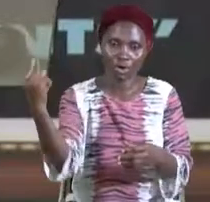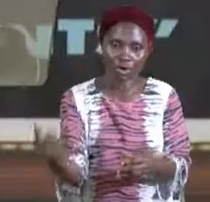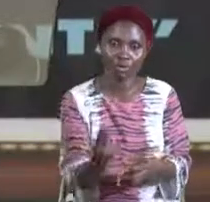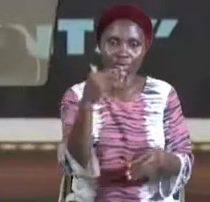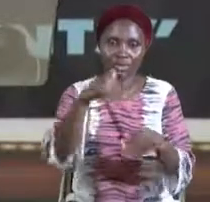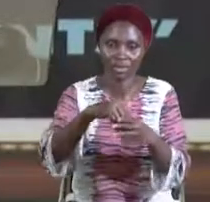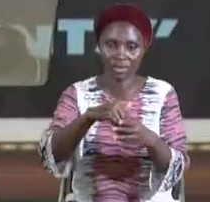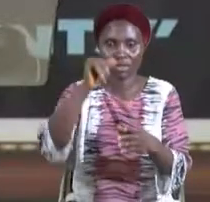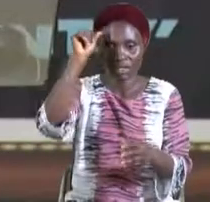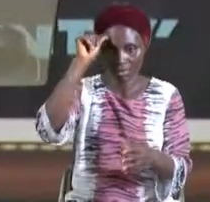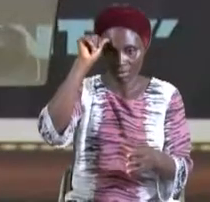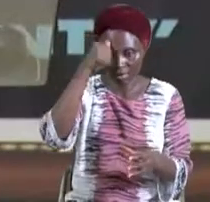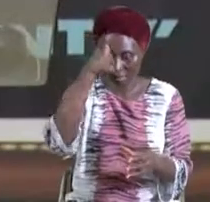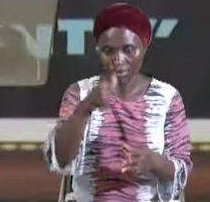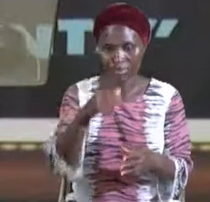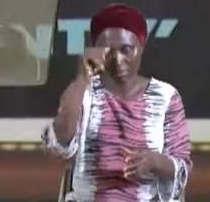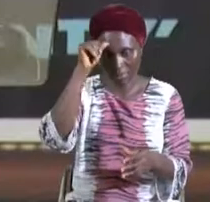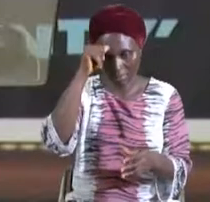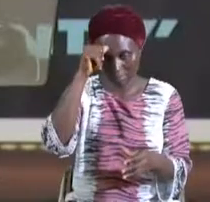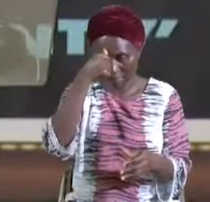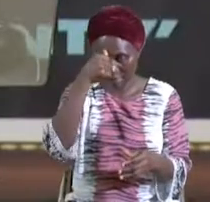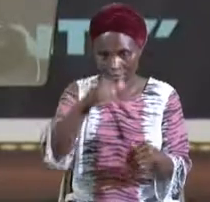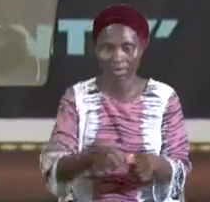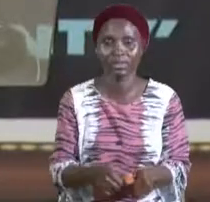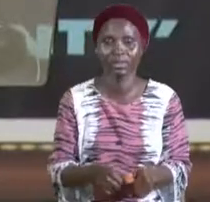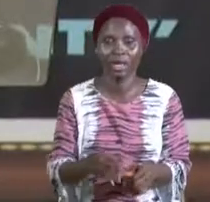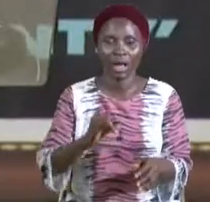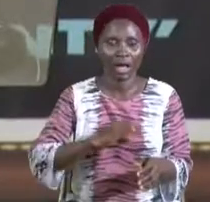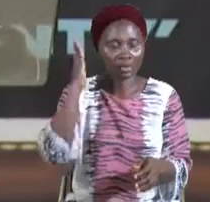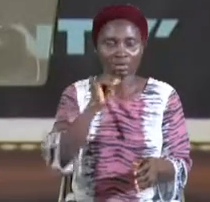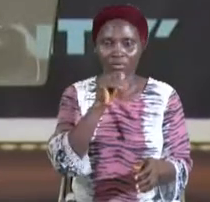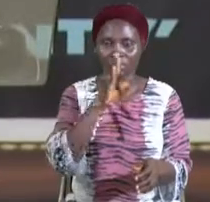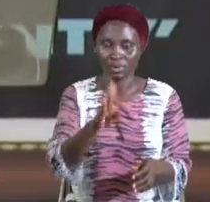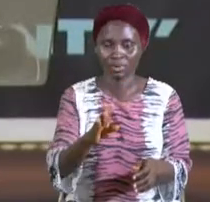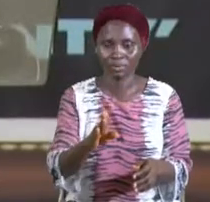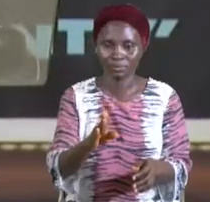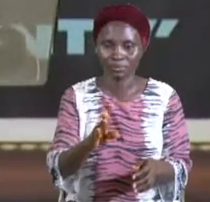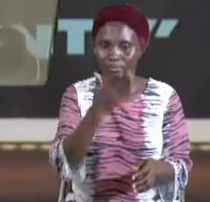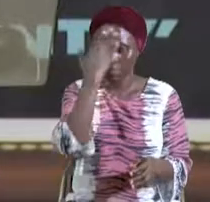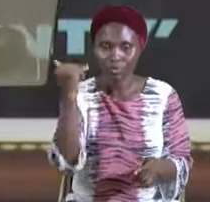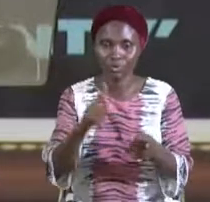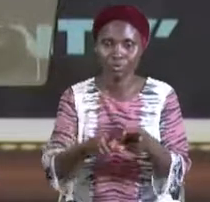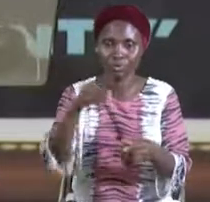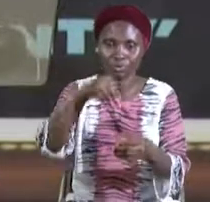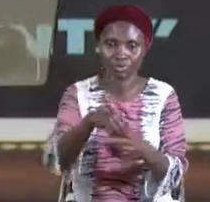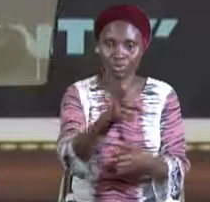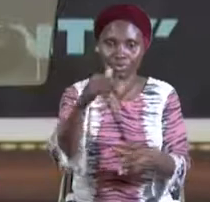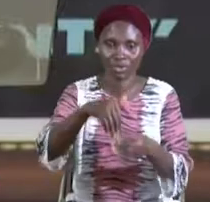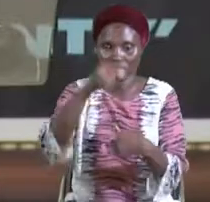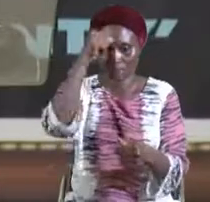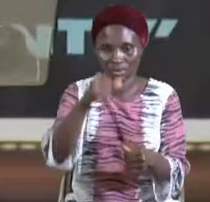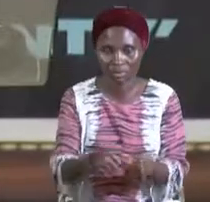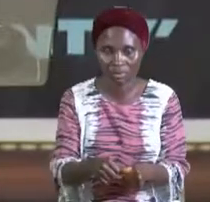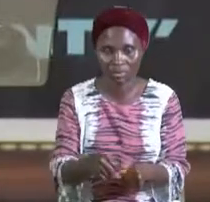sais que vous savez que vous avez besoin de la seconde touche. Je prendrai soin de vous rappeler ces choses, bien que vous les